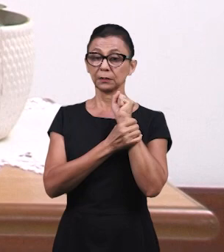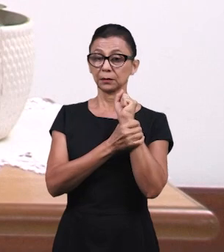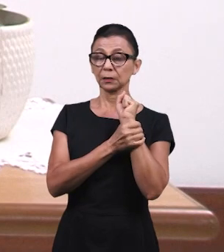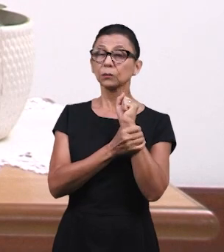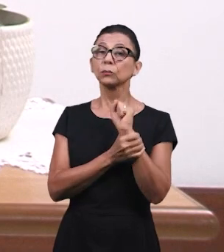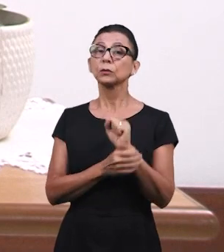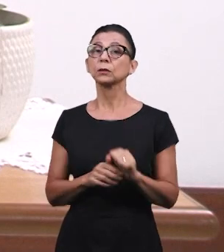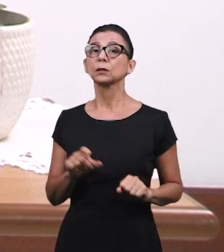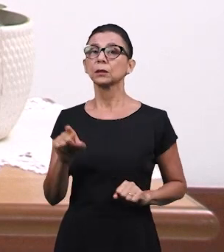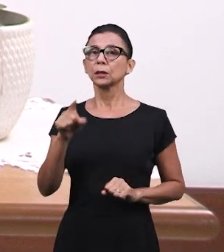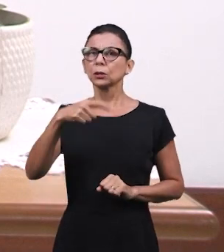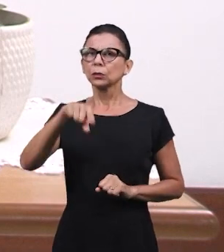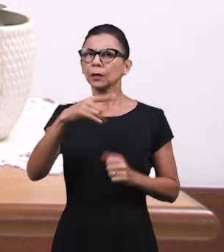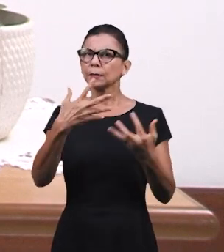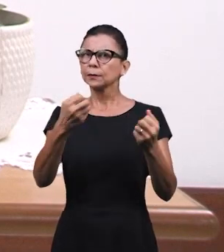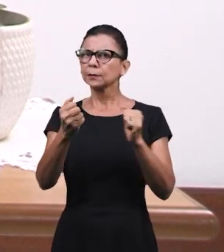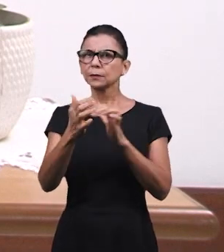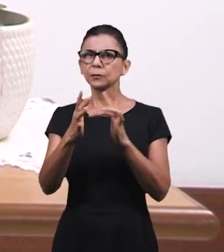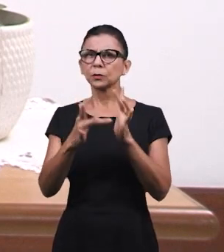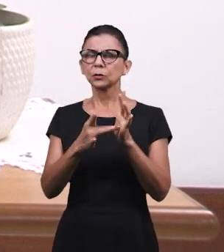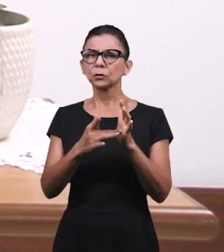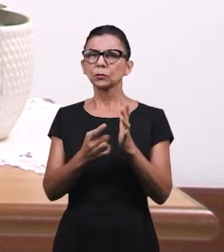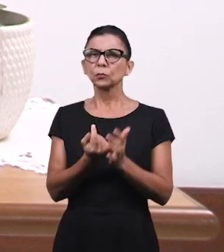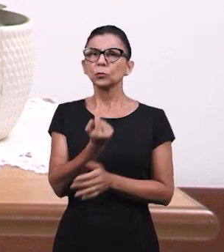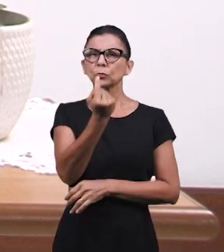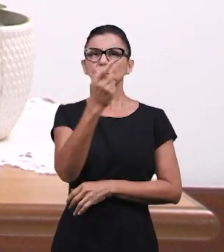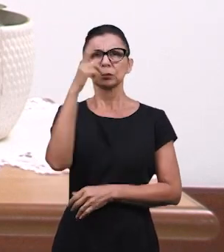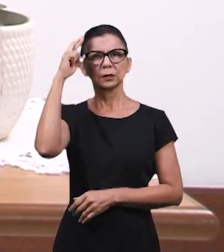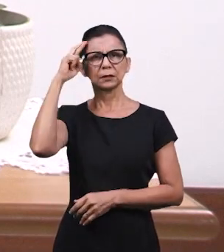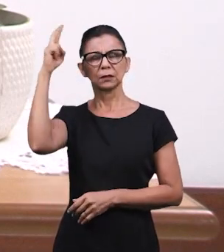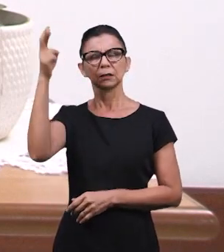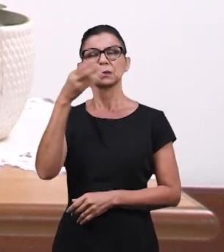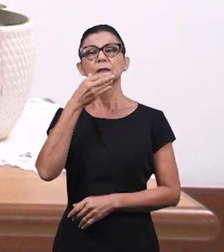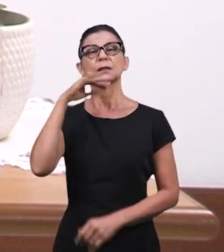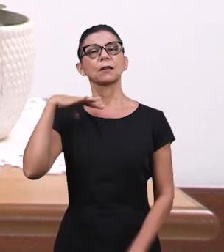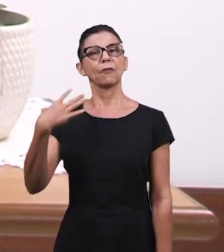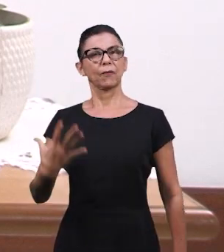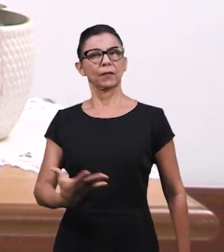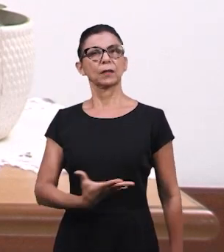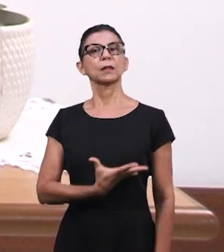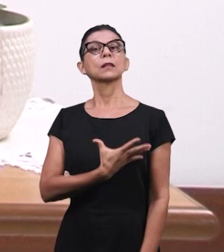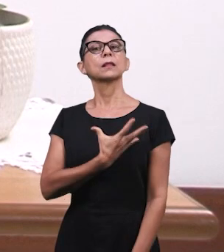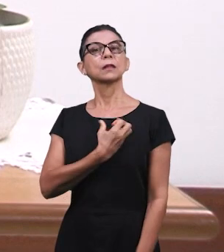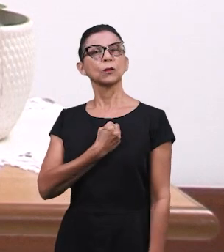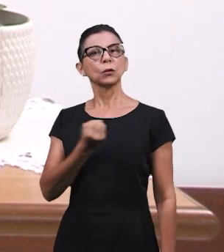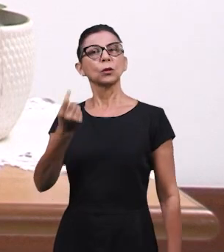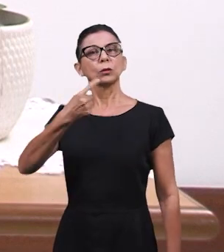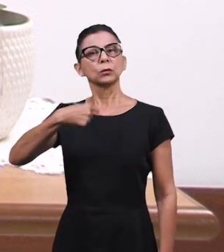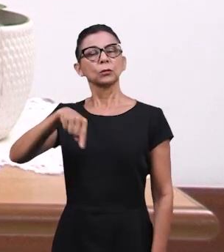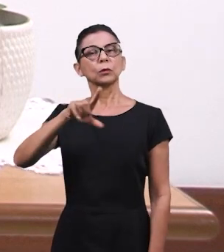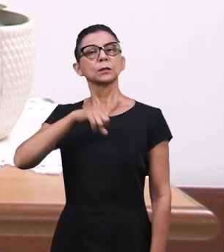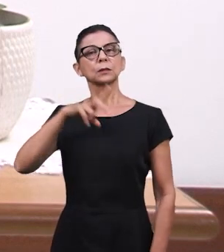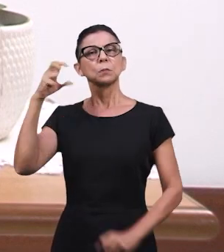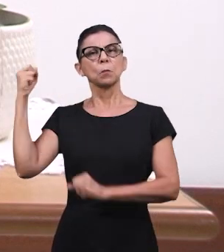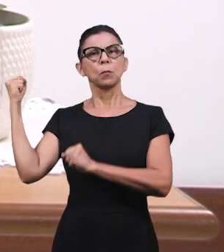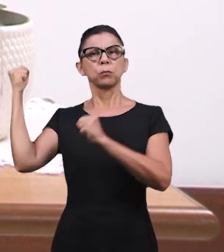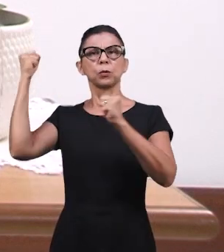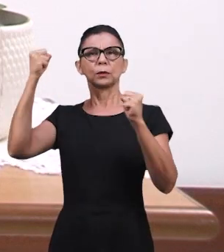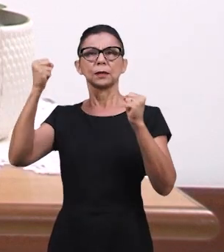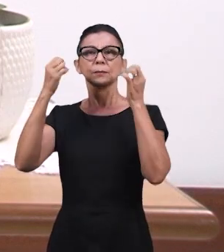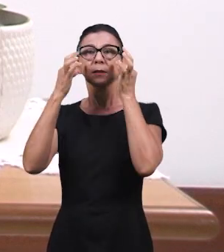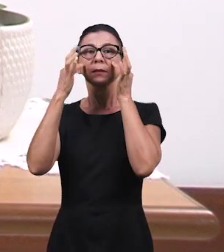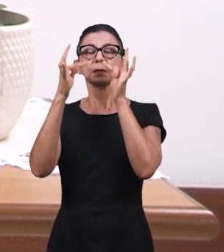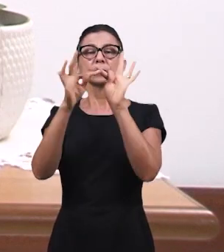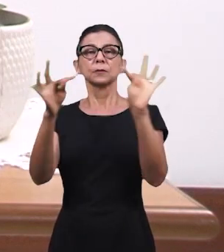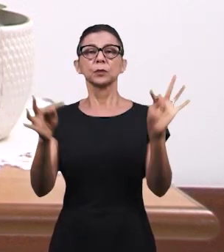мы принимаем Иисуса нашим Господом и Спасителем, мы получаем силу для свидетельства. И